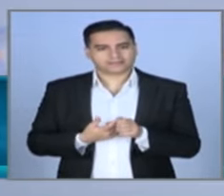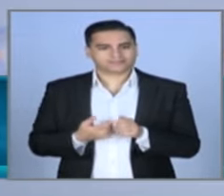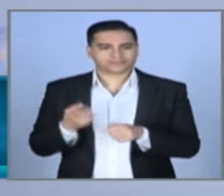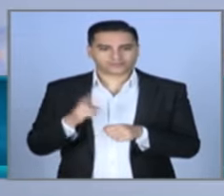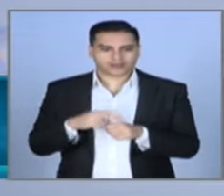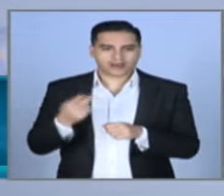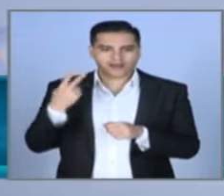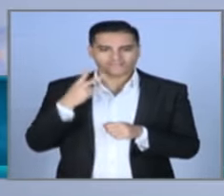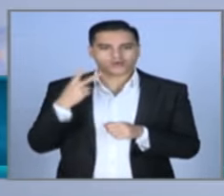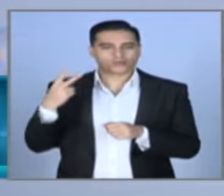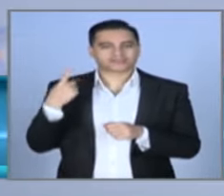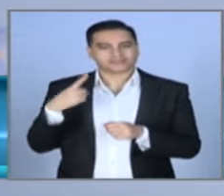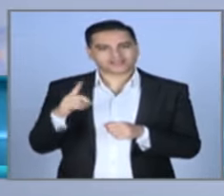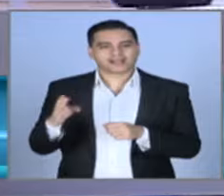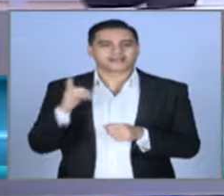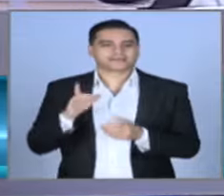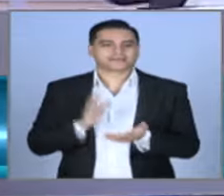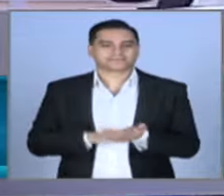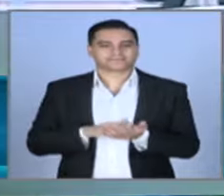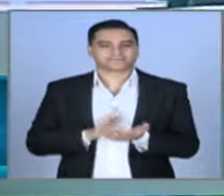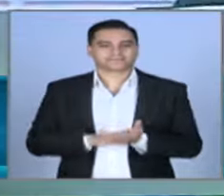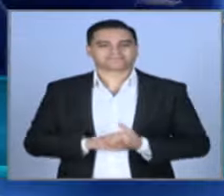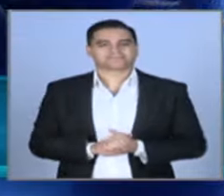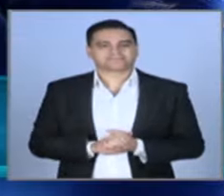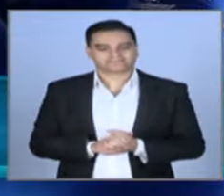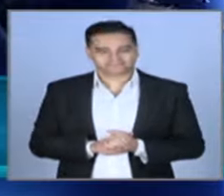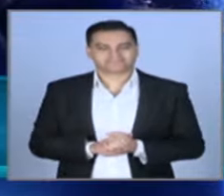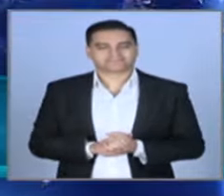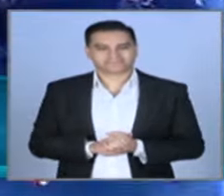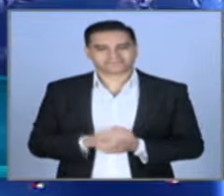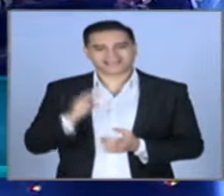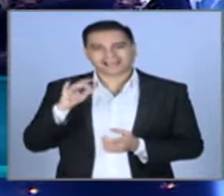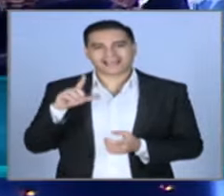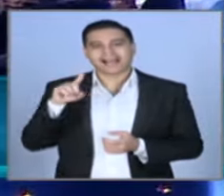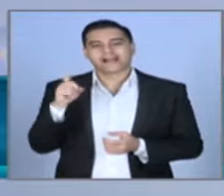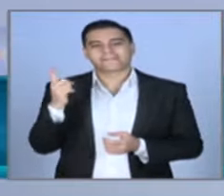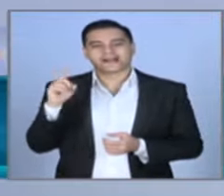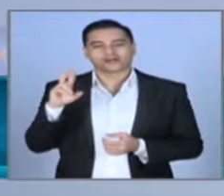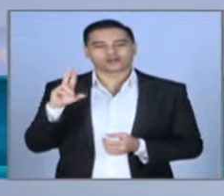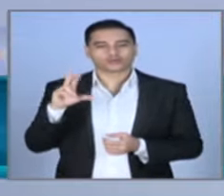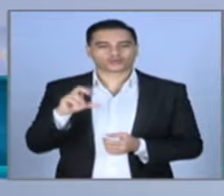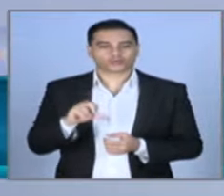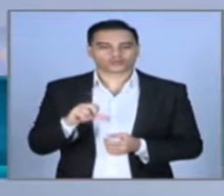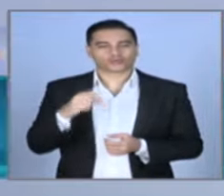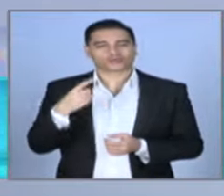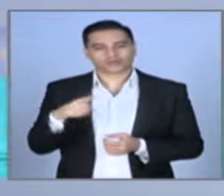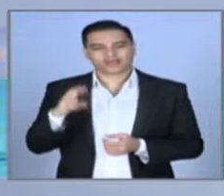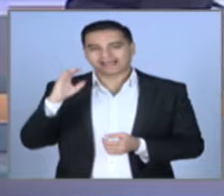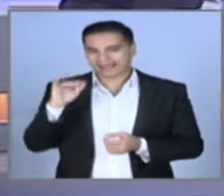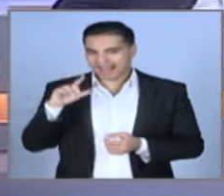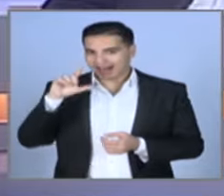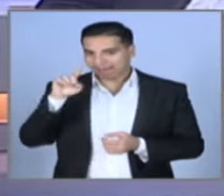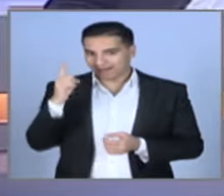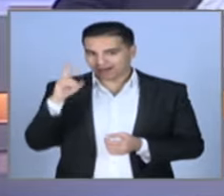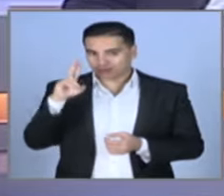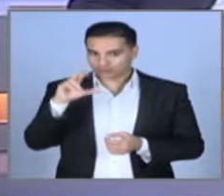وكان قبلهم 2002. إجابة صحيحة، برافو عليك يا يوسف، برافو عليك يا يوسف. سؤال كان